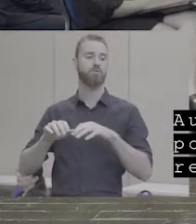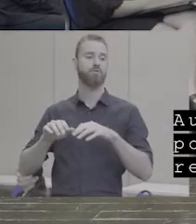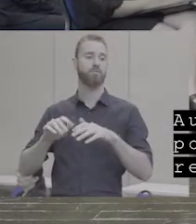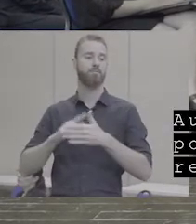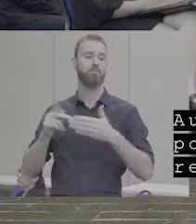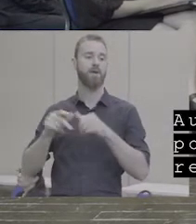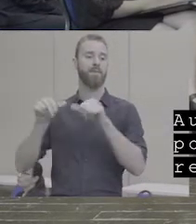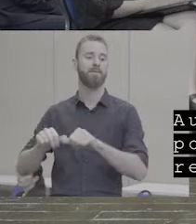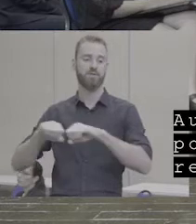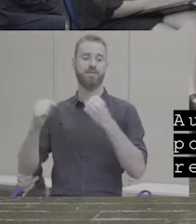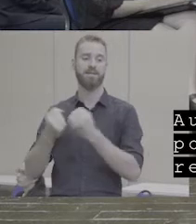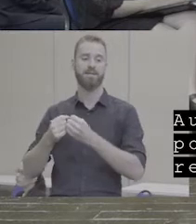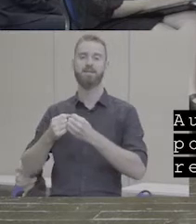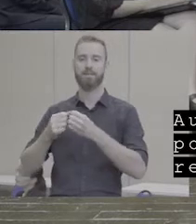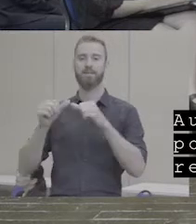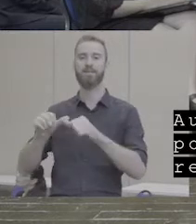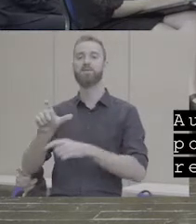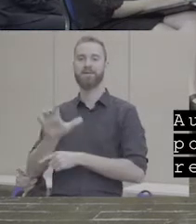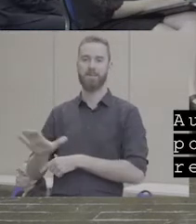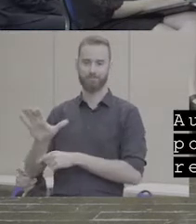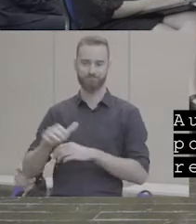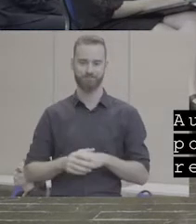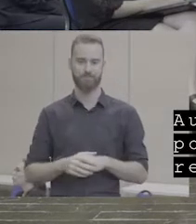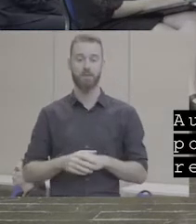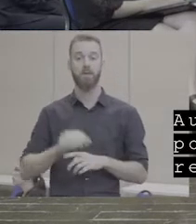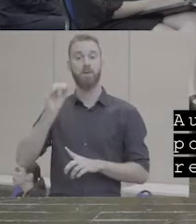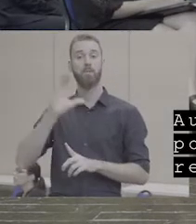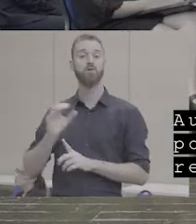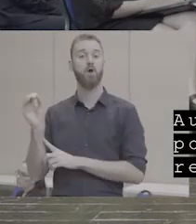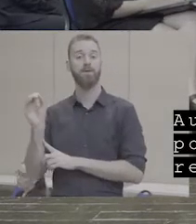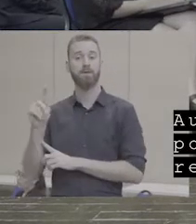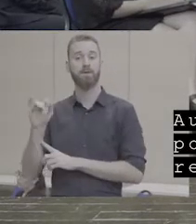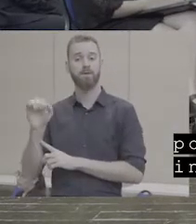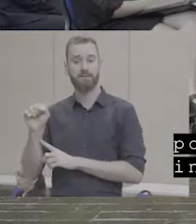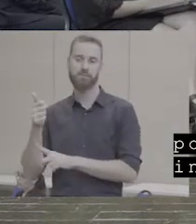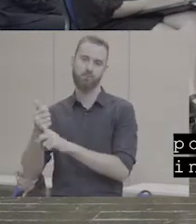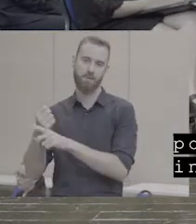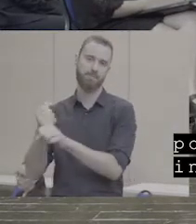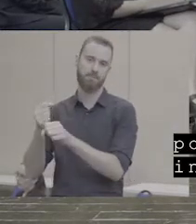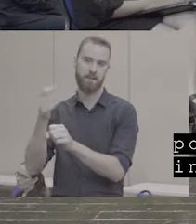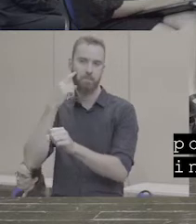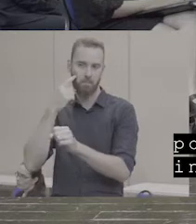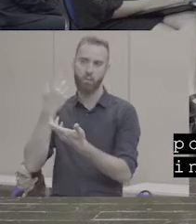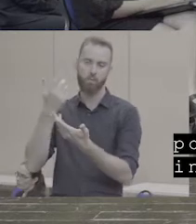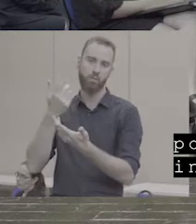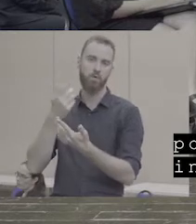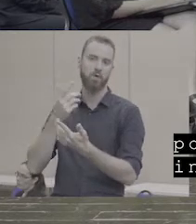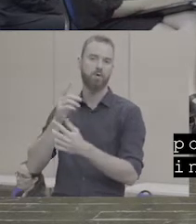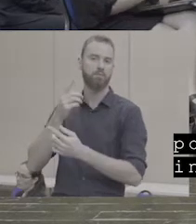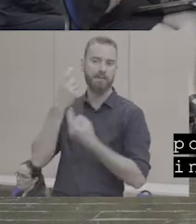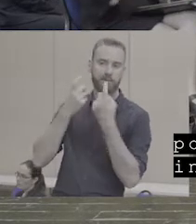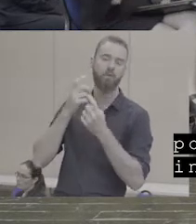Donc, pour. Et puis aussi, quand vous allez pouvoir venir poser des questions, Monsieur Otis reste disponible pour pouvoir répondre à